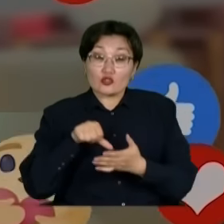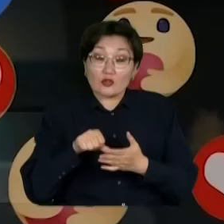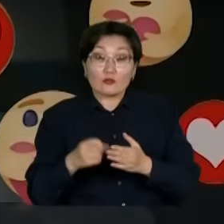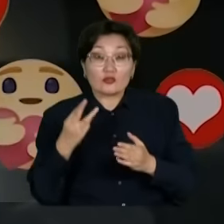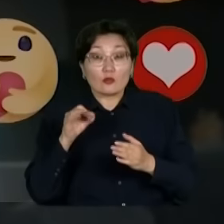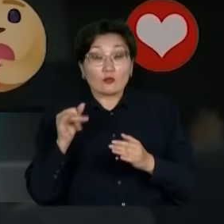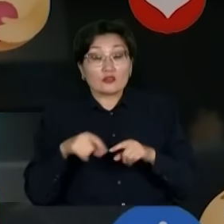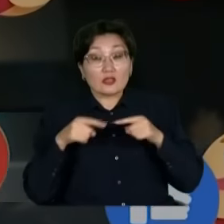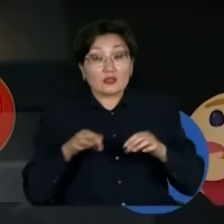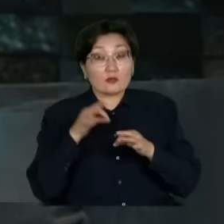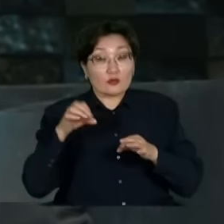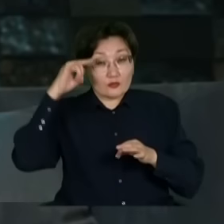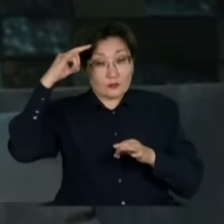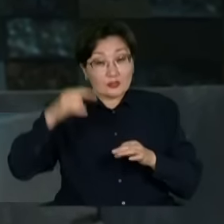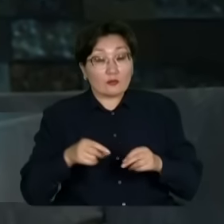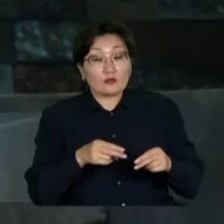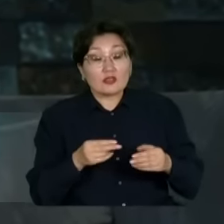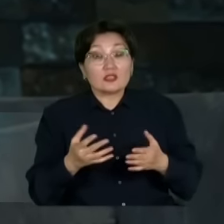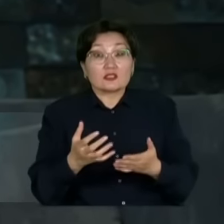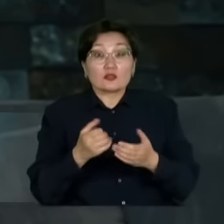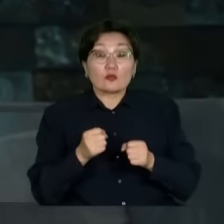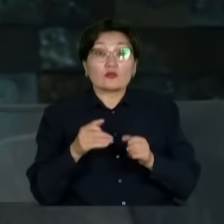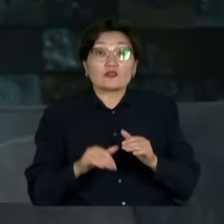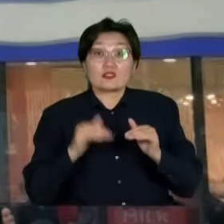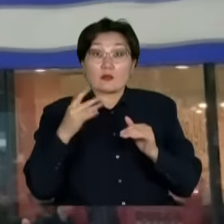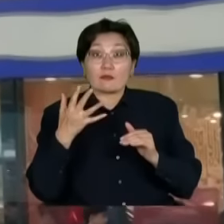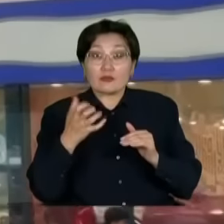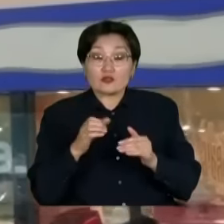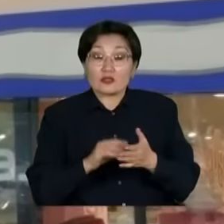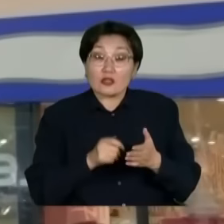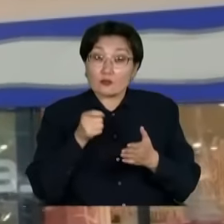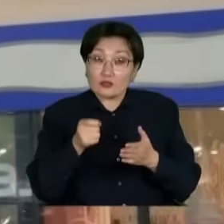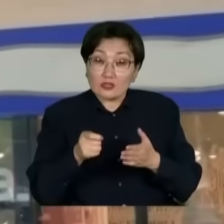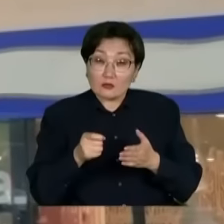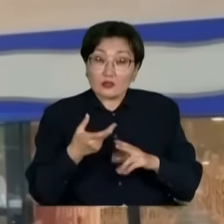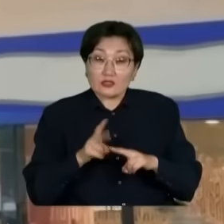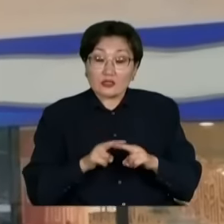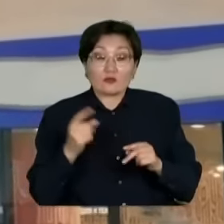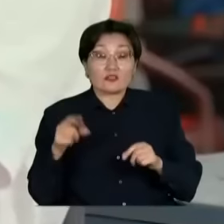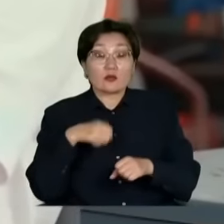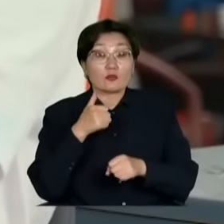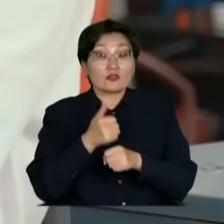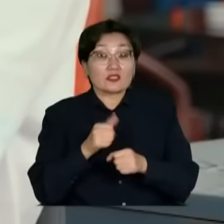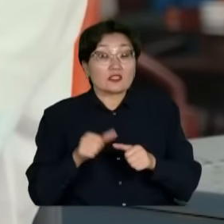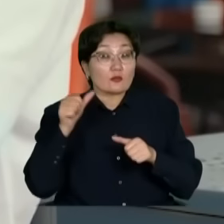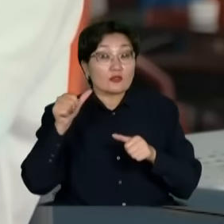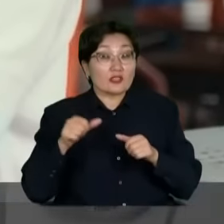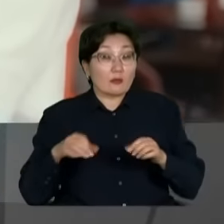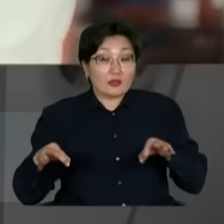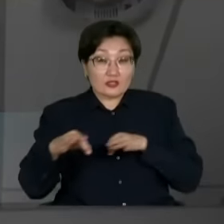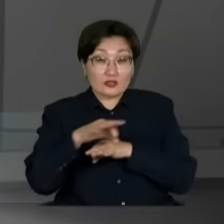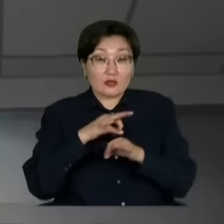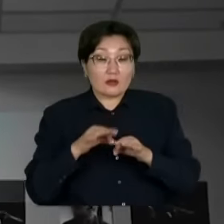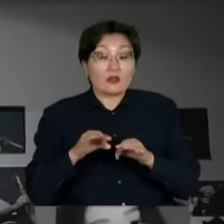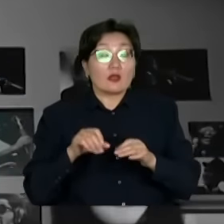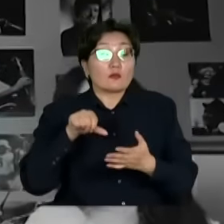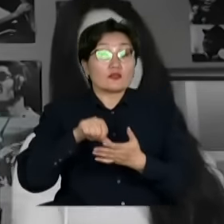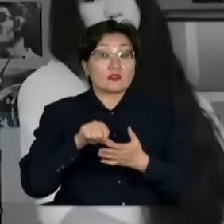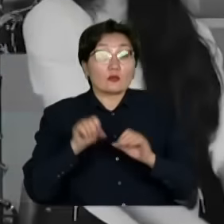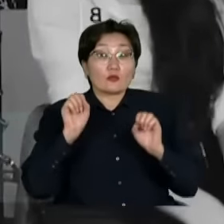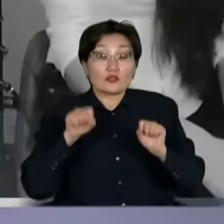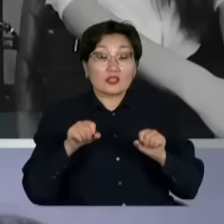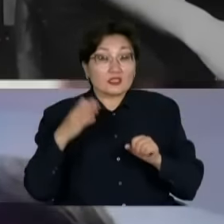шоу с разных уголков страны поступило свыше 500 онлайн заявок это кстати одна из главных особенностей проекта ведь поучаствовать в